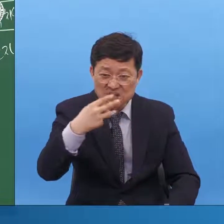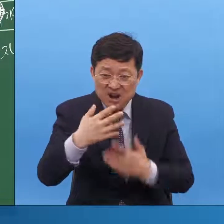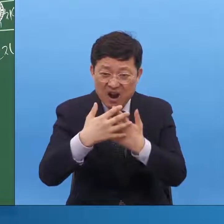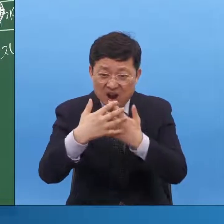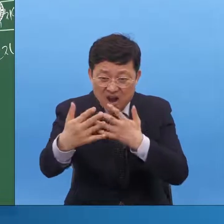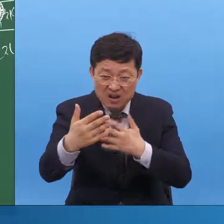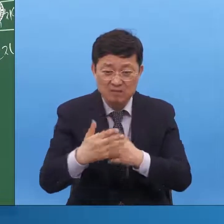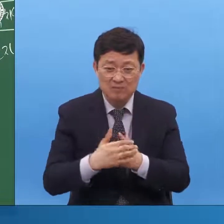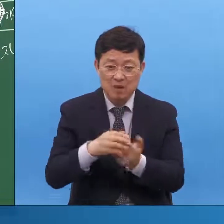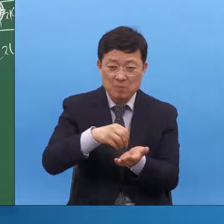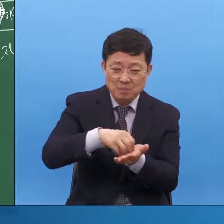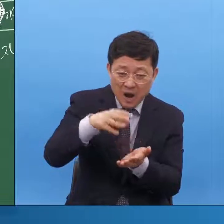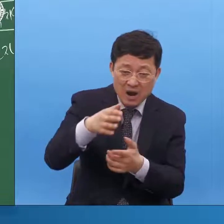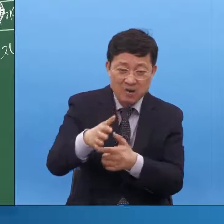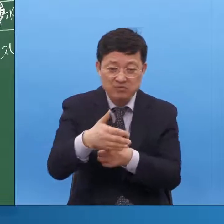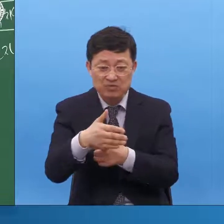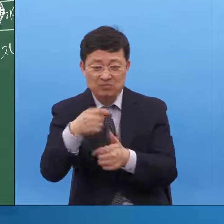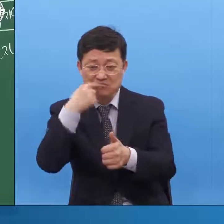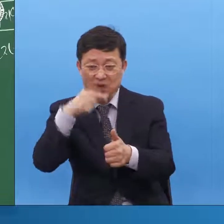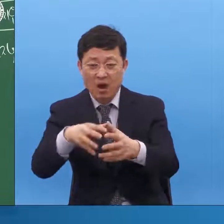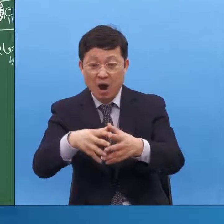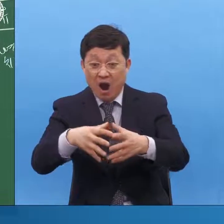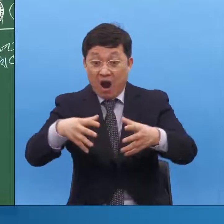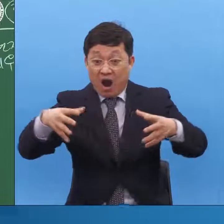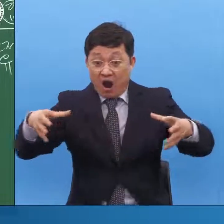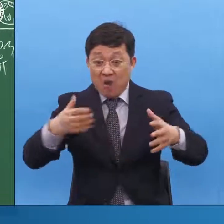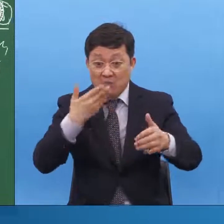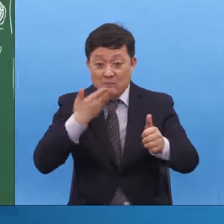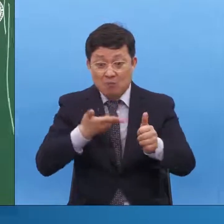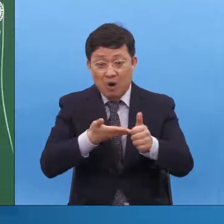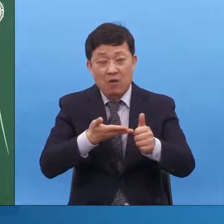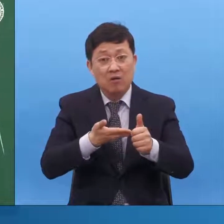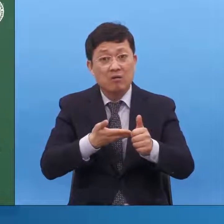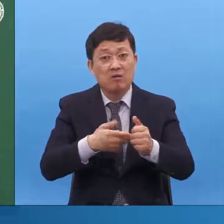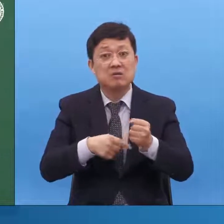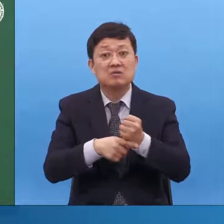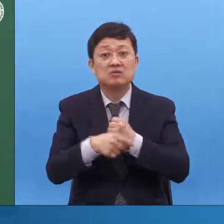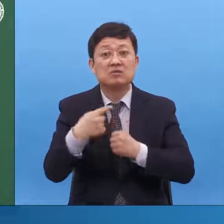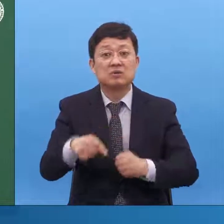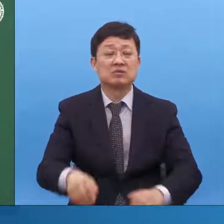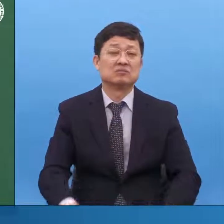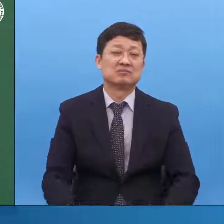how did he feed the thousands? 그게 이겁니다. It's this.